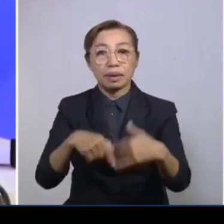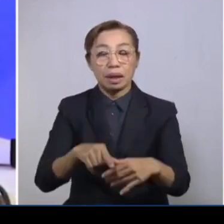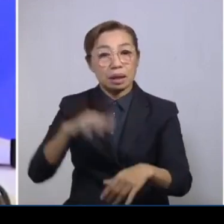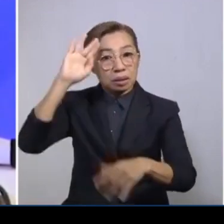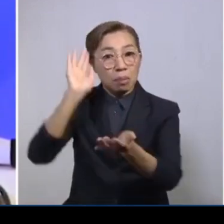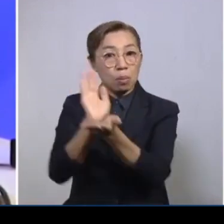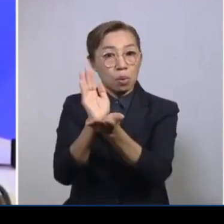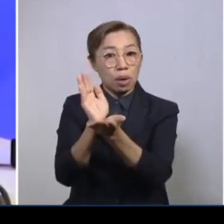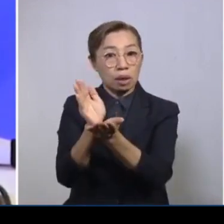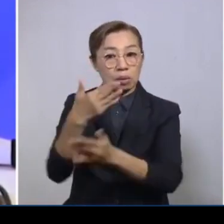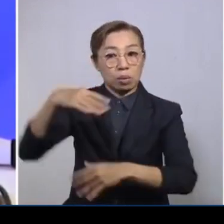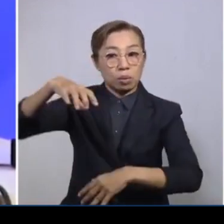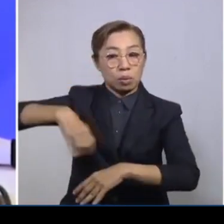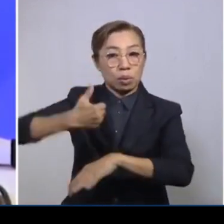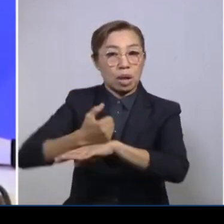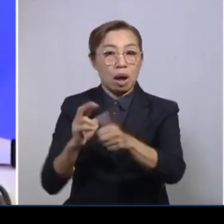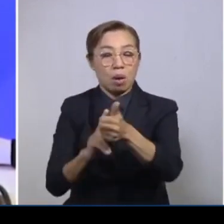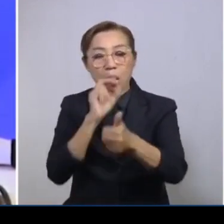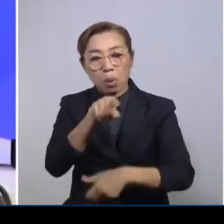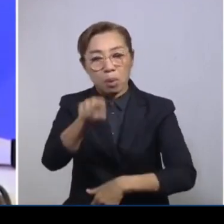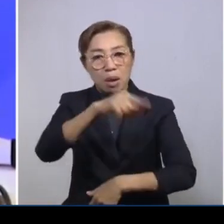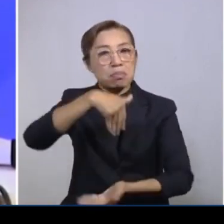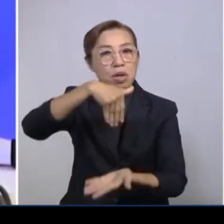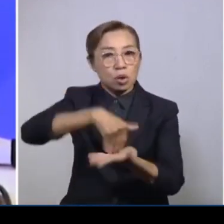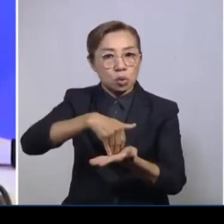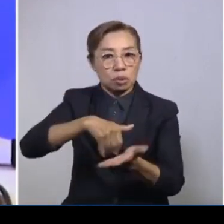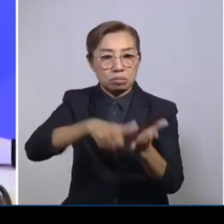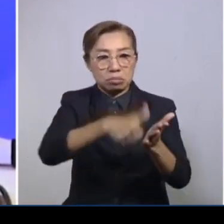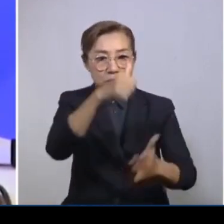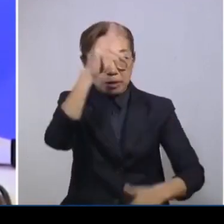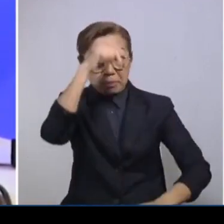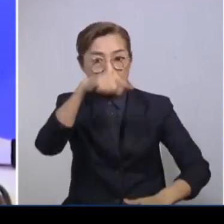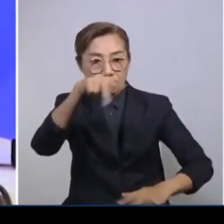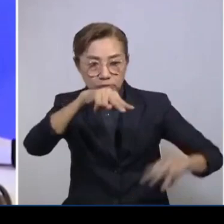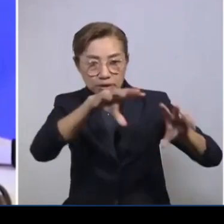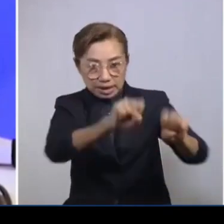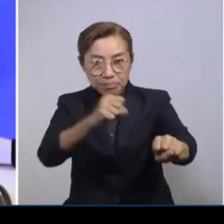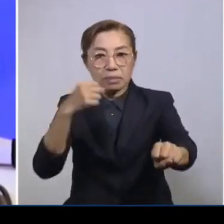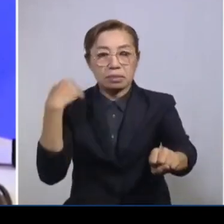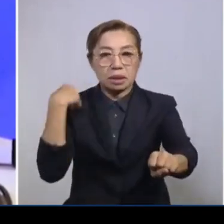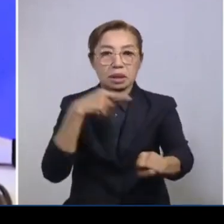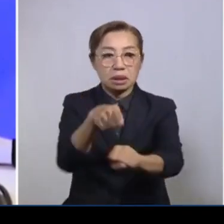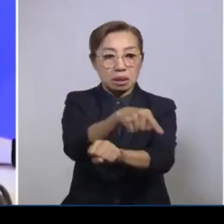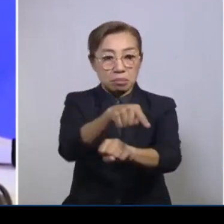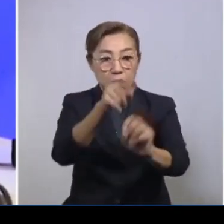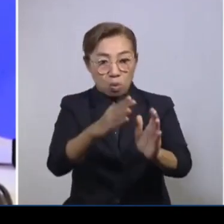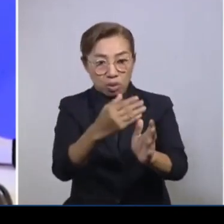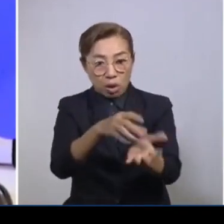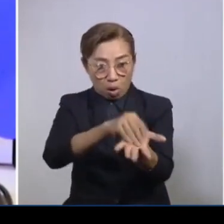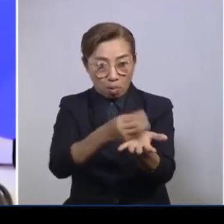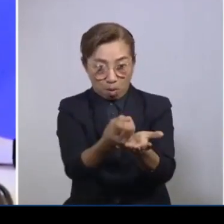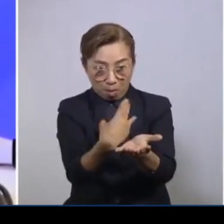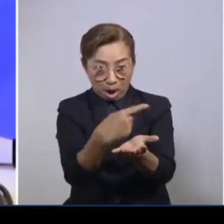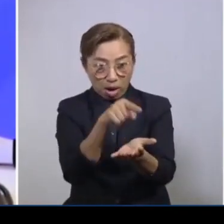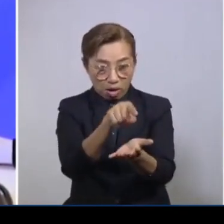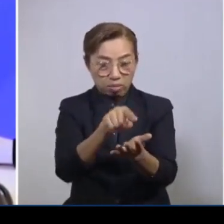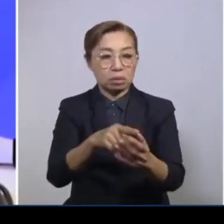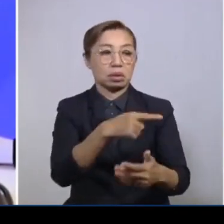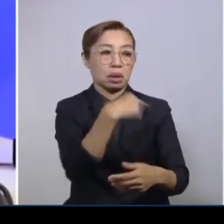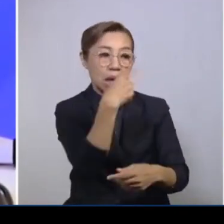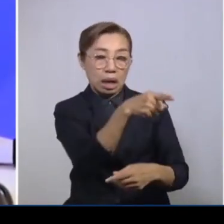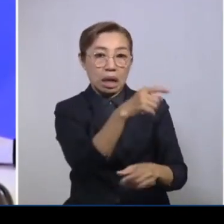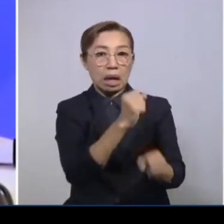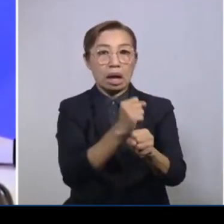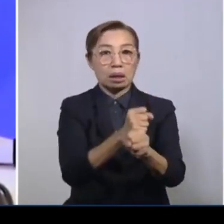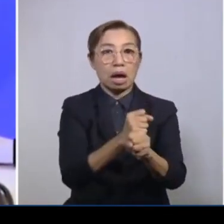นักงานตำรวจแห่งชาติตั้งศูนย์ปราบปรามหนี้นอกระบบหาข้อมูลในพื้นที่และส่งข้อมูลผู้ประกอบการหนี้นอกระบบและบังคับใช้กฎหมาย